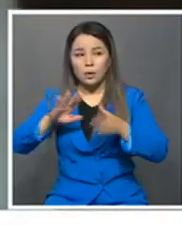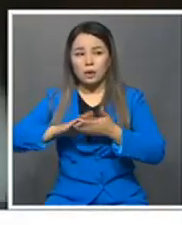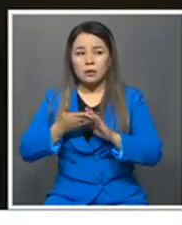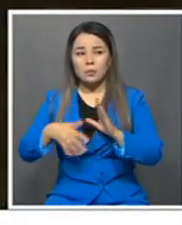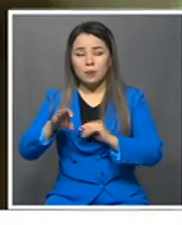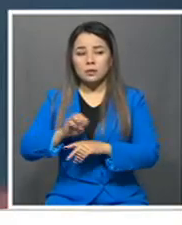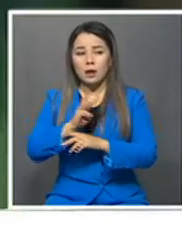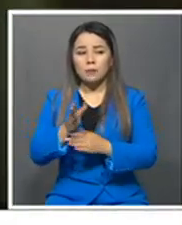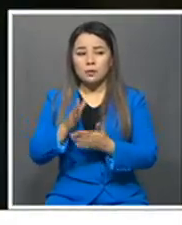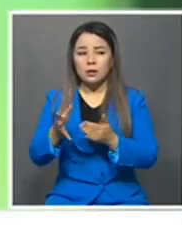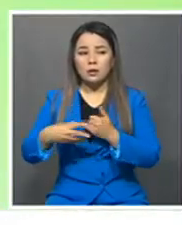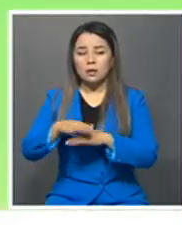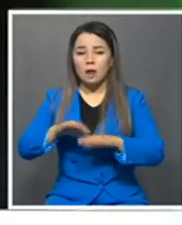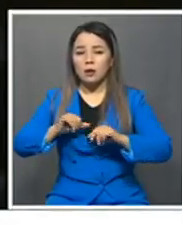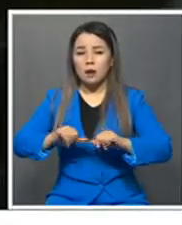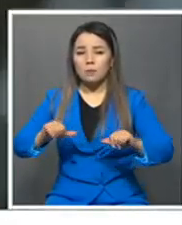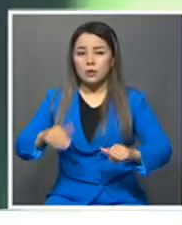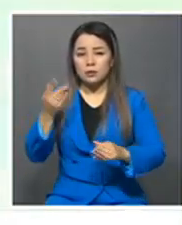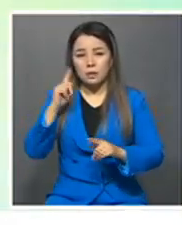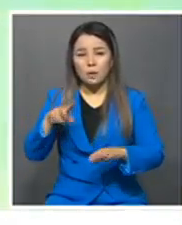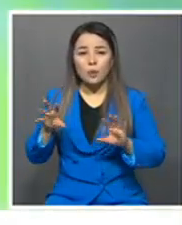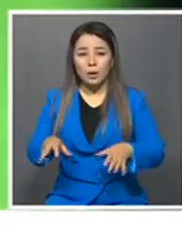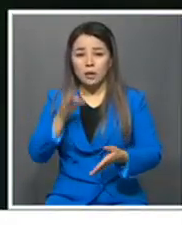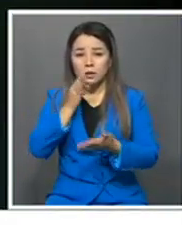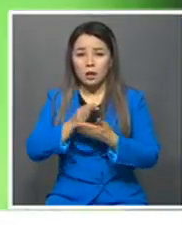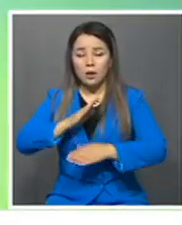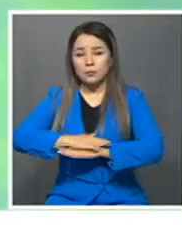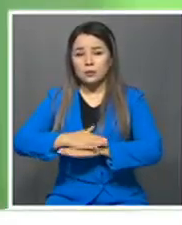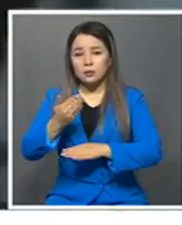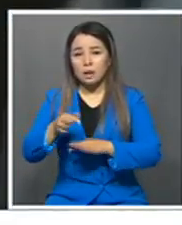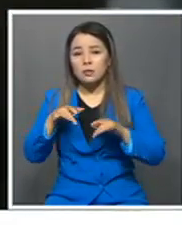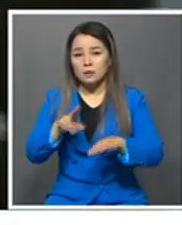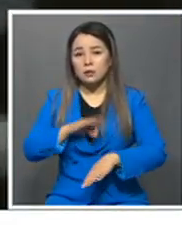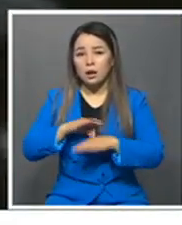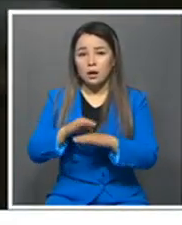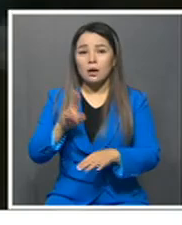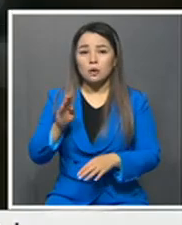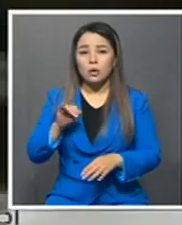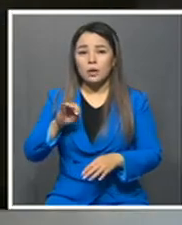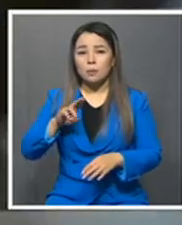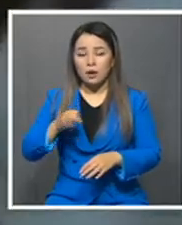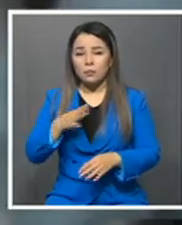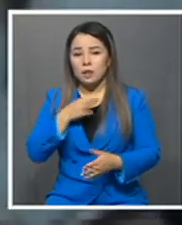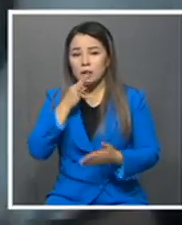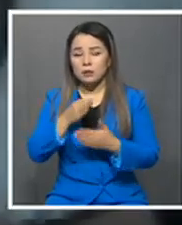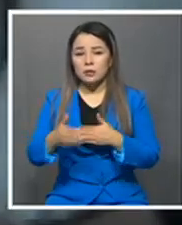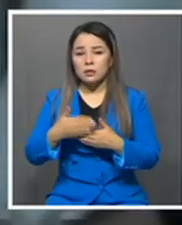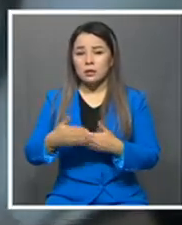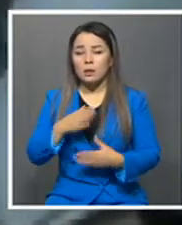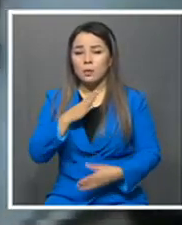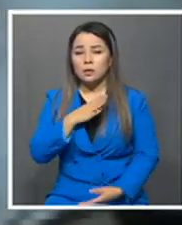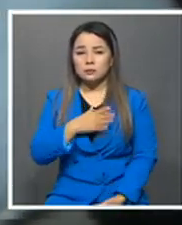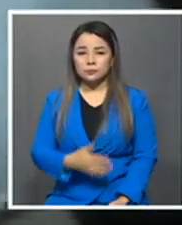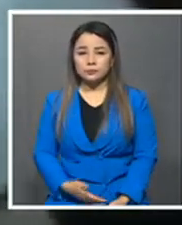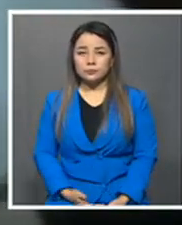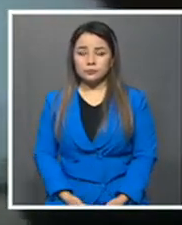тәртібін қамтамасыз ететін жергілікті комиссияның төрағасы бола тұра, осындай әрекетке барған Қайрат Жолдыбайға әдеп кеңесі сөгіс жариялады.